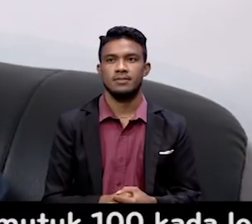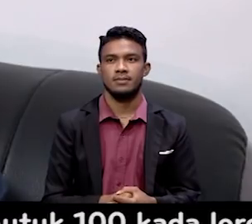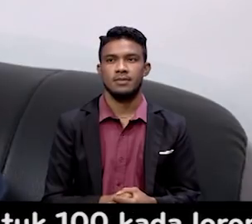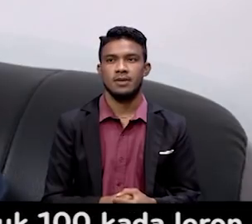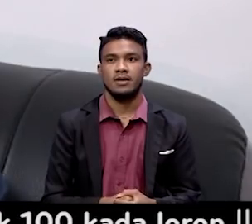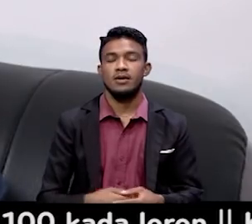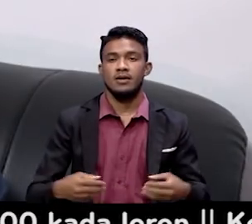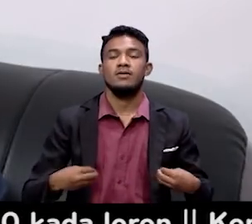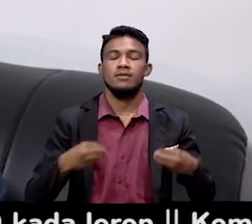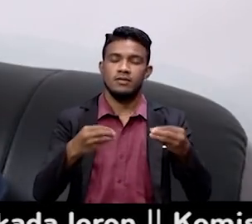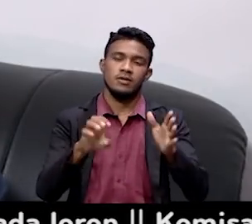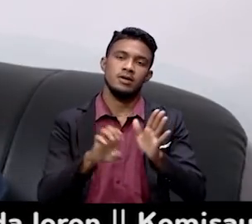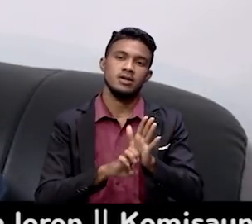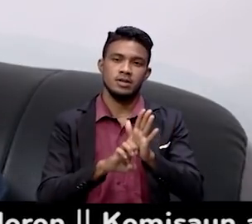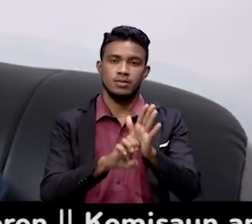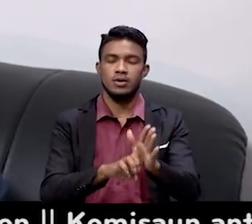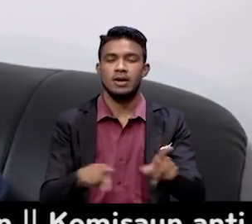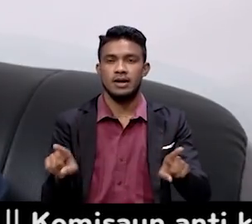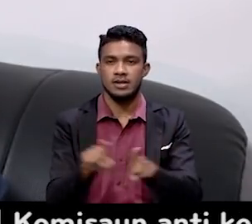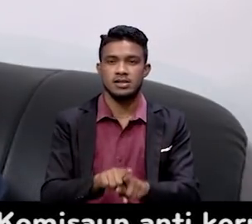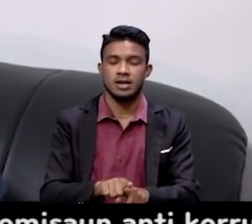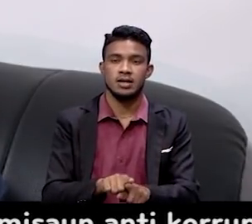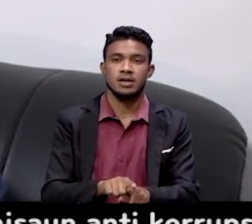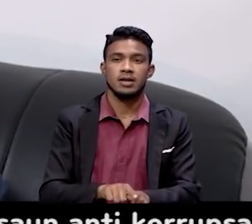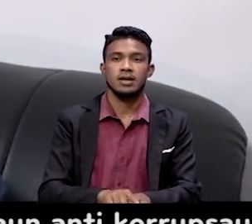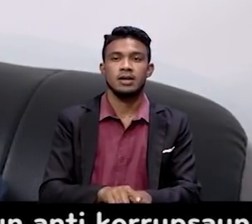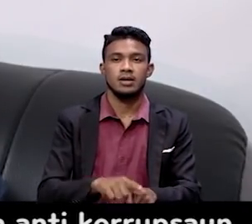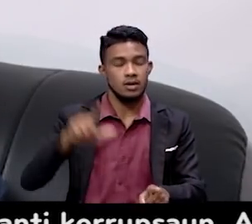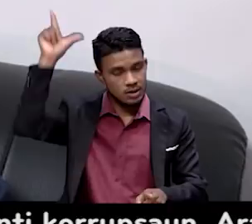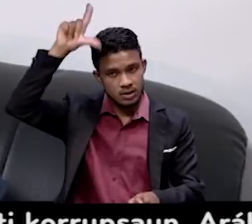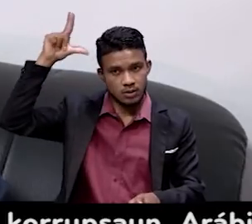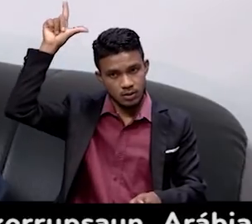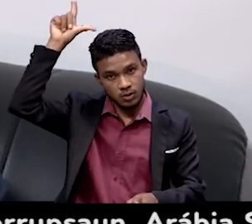por exemplo, Nicolau Lobato minha família, não além será